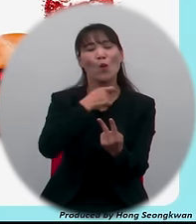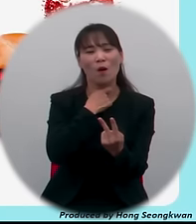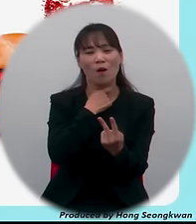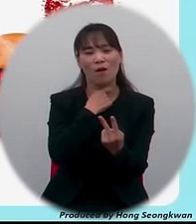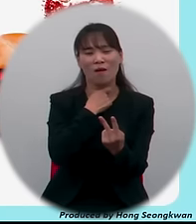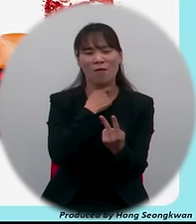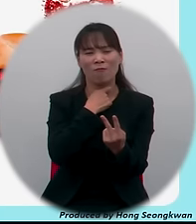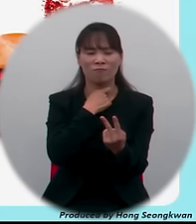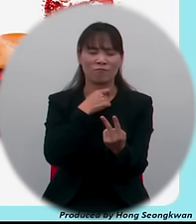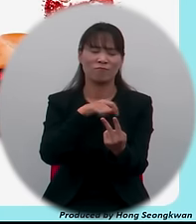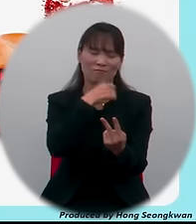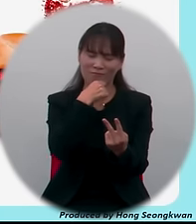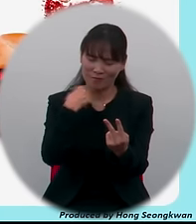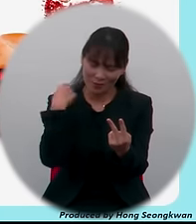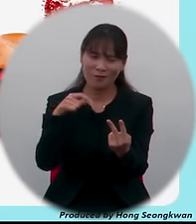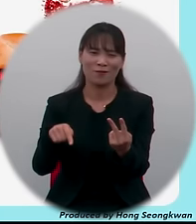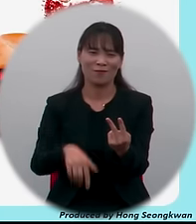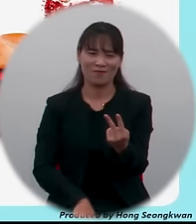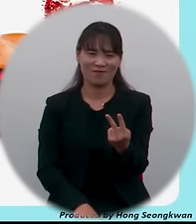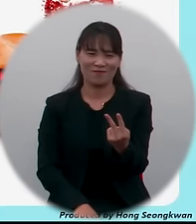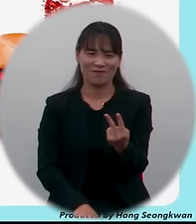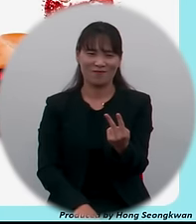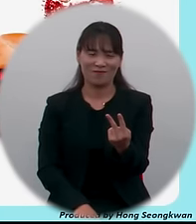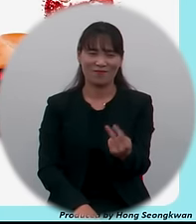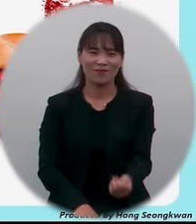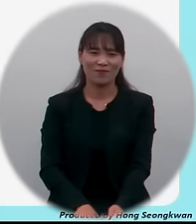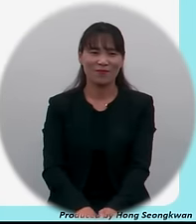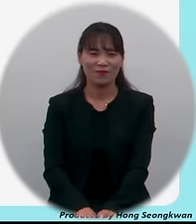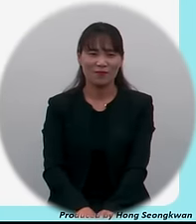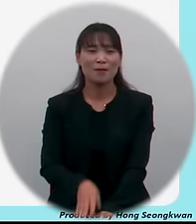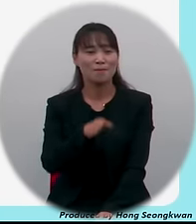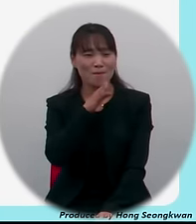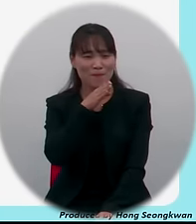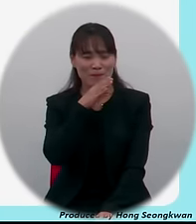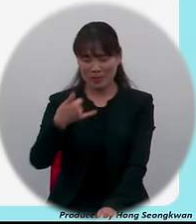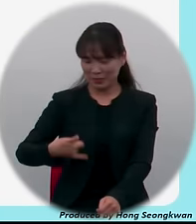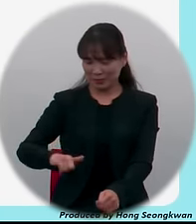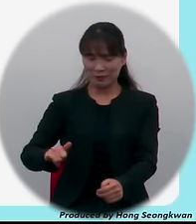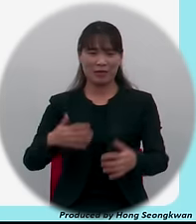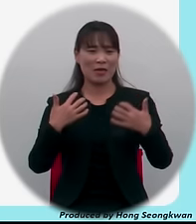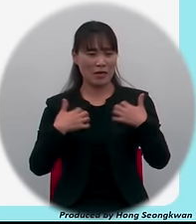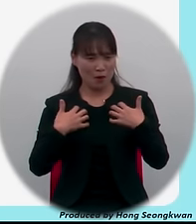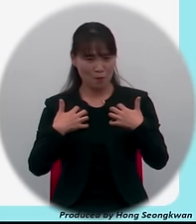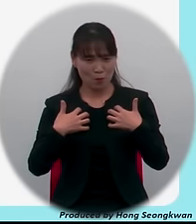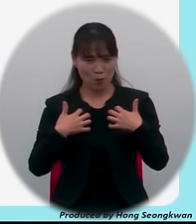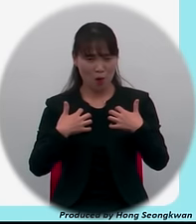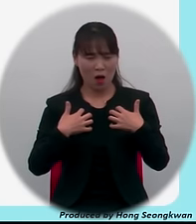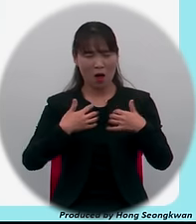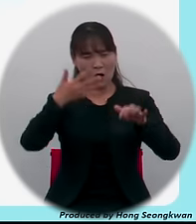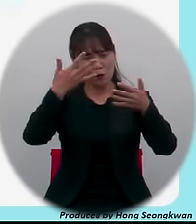같습니까네 당연히 맛있는 거 선택하겠죠 맞습니다 녀 들에게 게임과